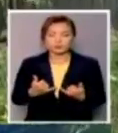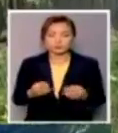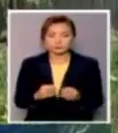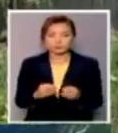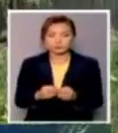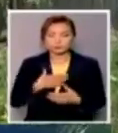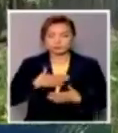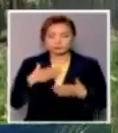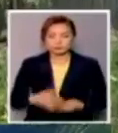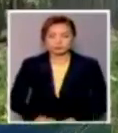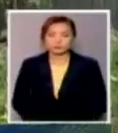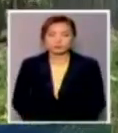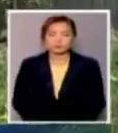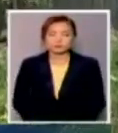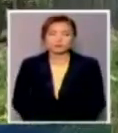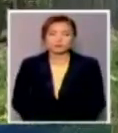Ge köp köp rahmet.